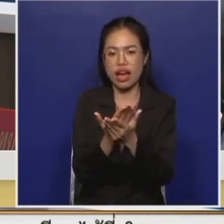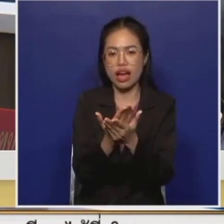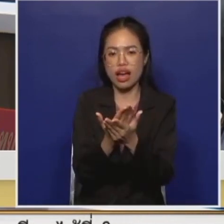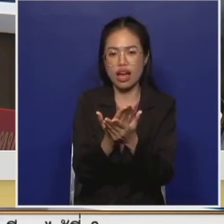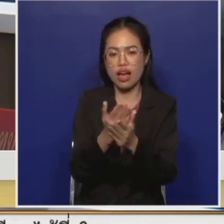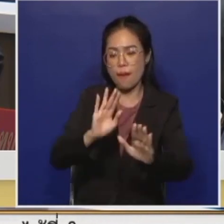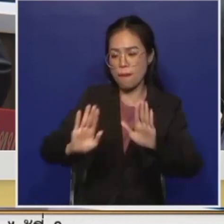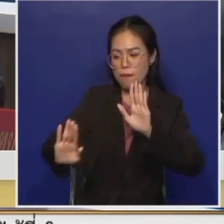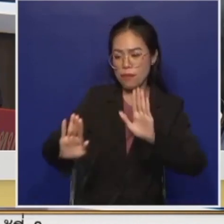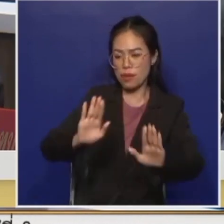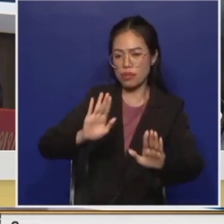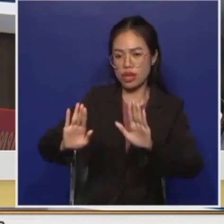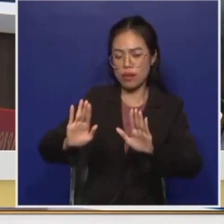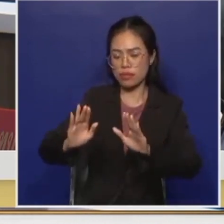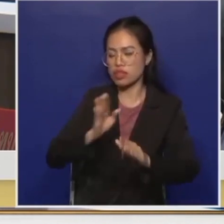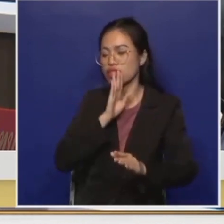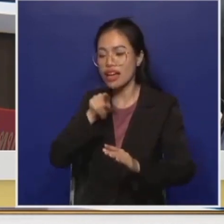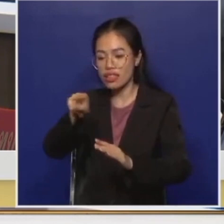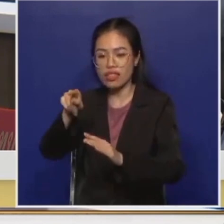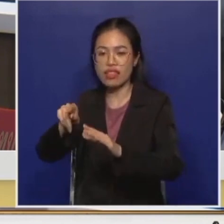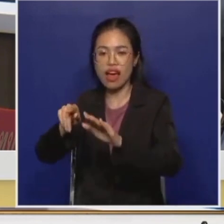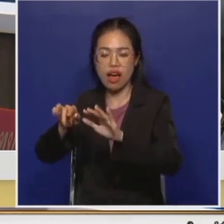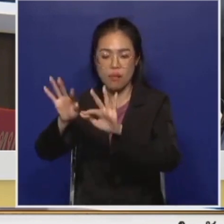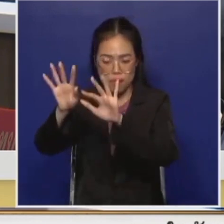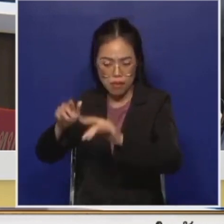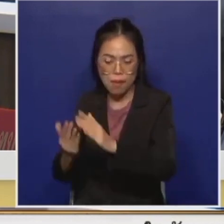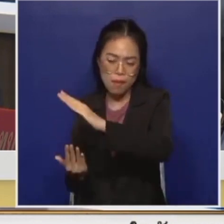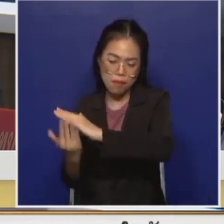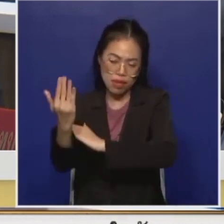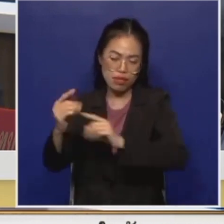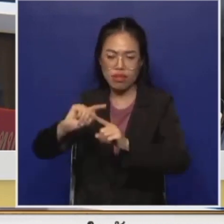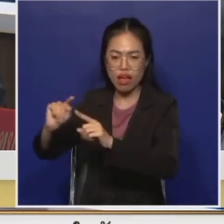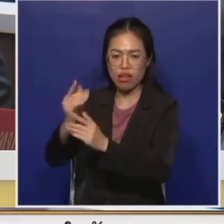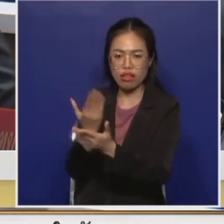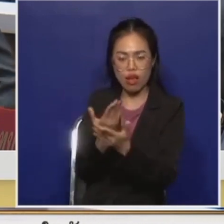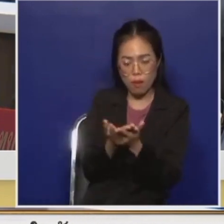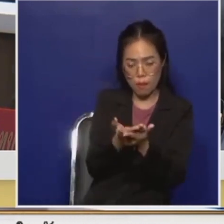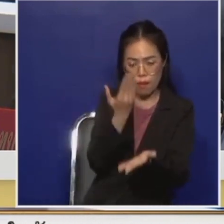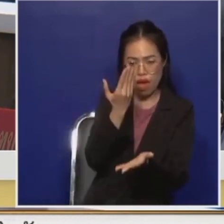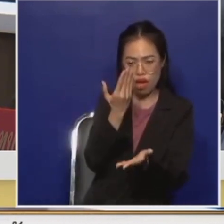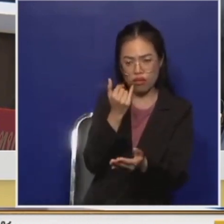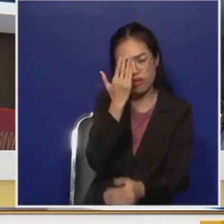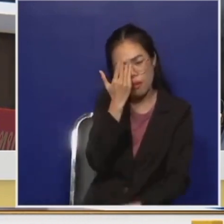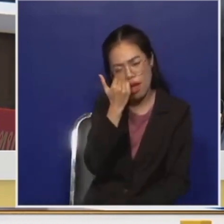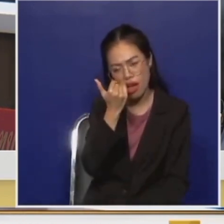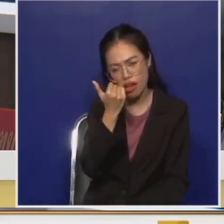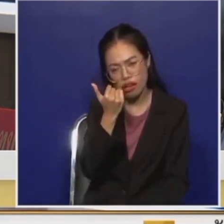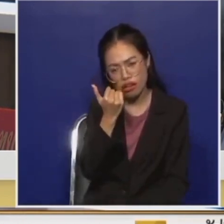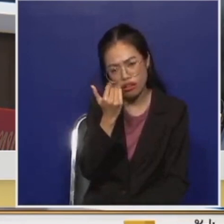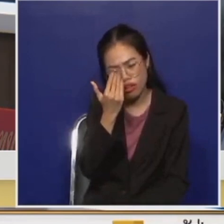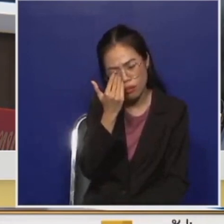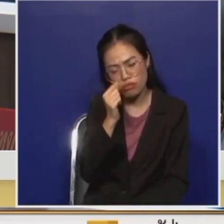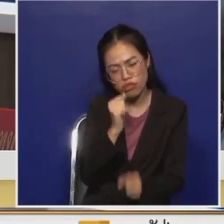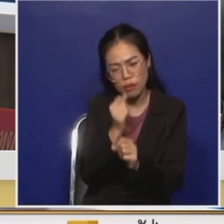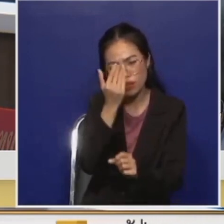เมอเปลี่ยบเทียบกับกพพทั่วไปมันสูงขึ้นเพื่อะไรไม่ทราบครับเพื่อะไรไม่ทราบ